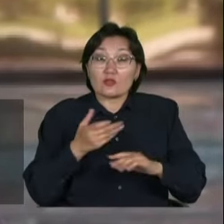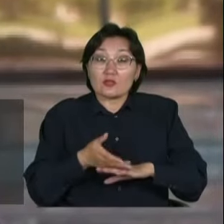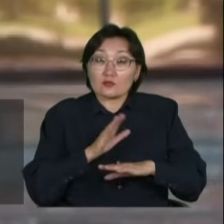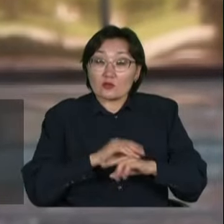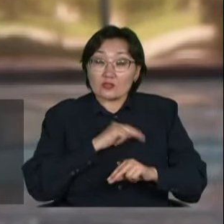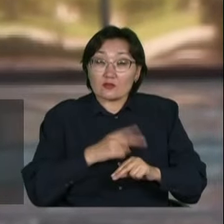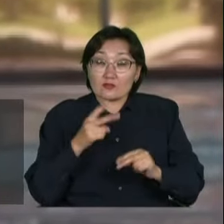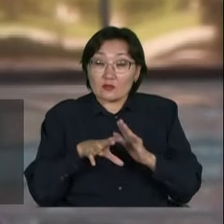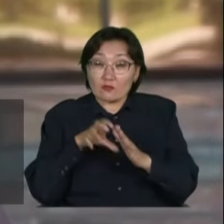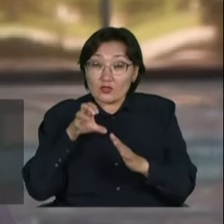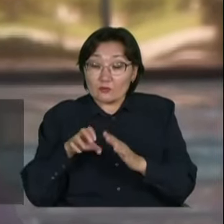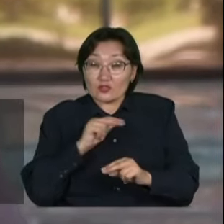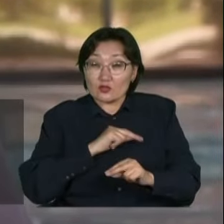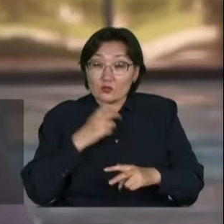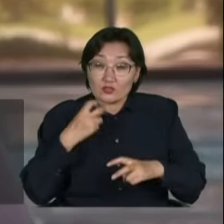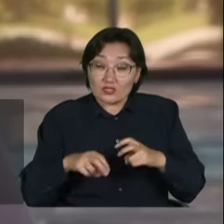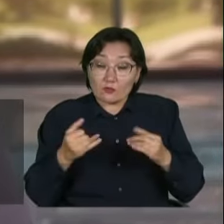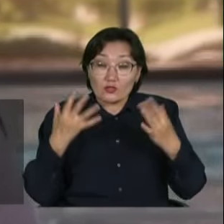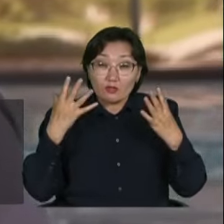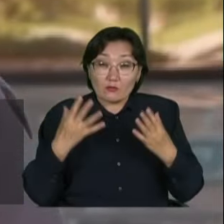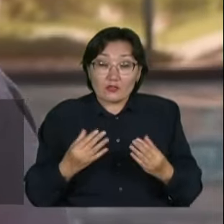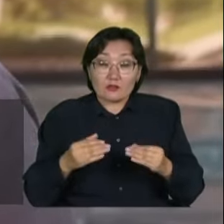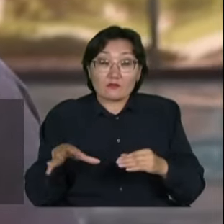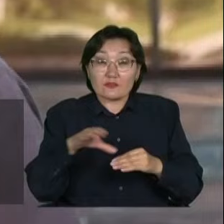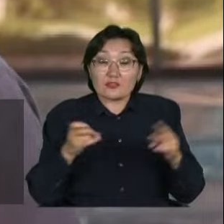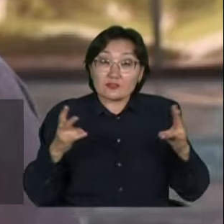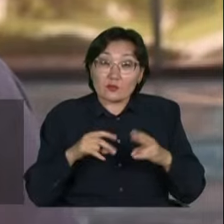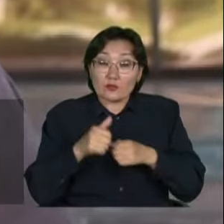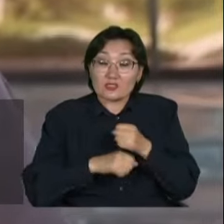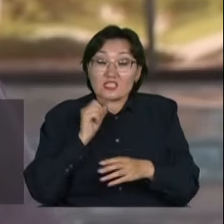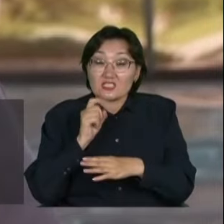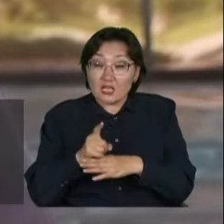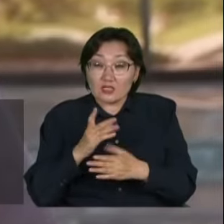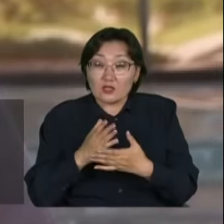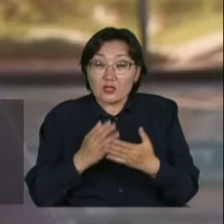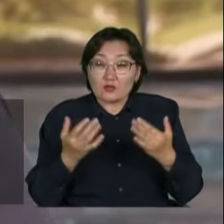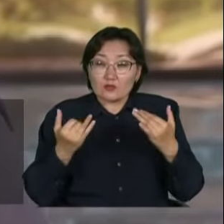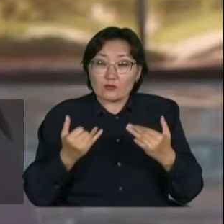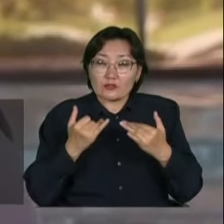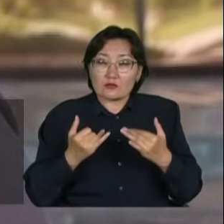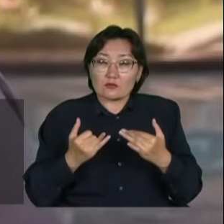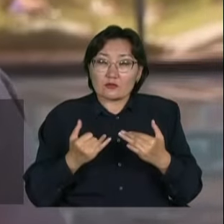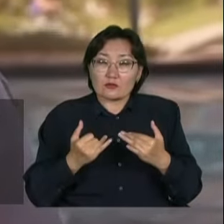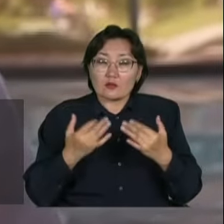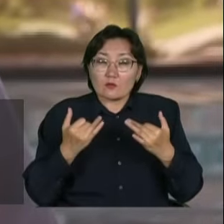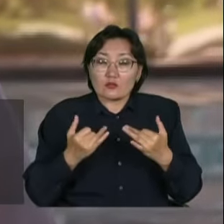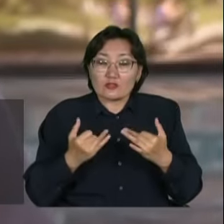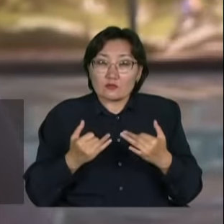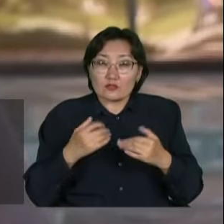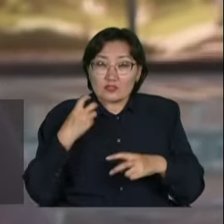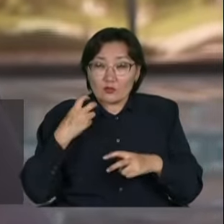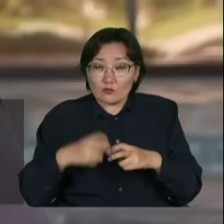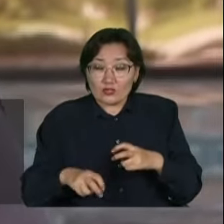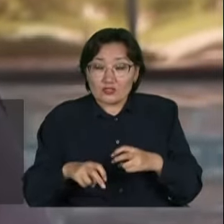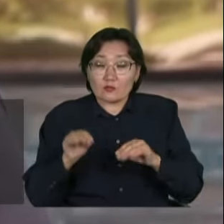два насоса вышли из строя. На сегодняшний день весь необходимый материал уже заказан. Сейчас, с того момента, как вышли из строя